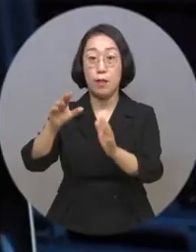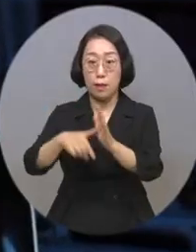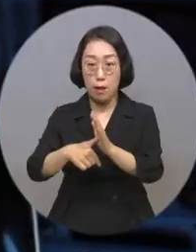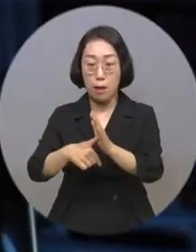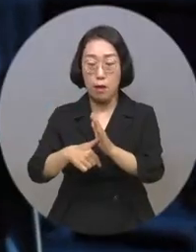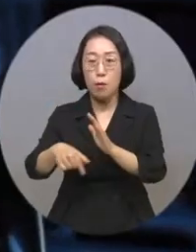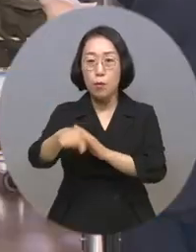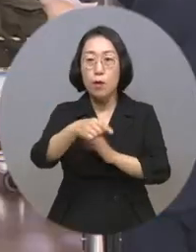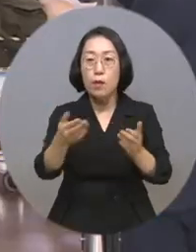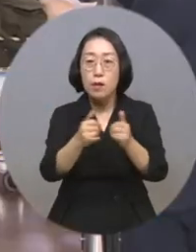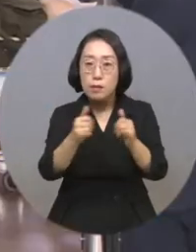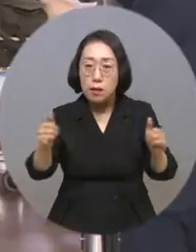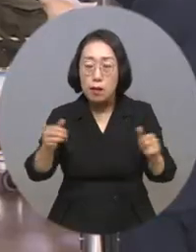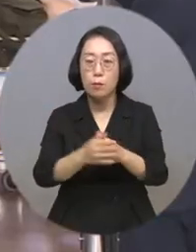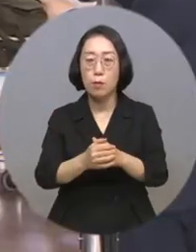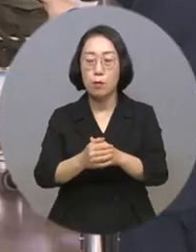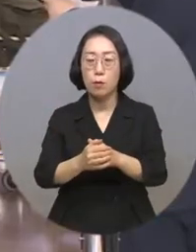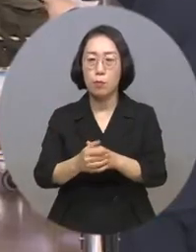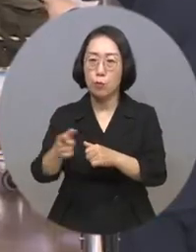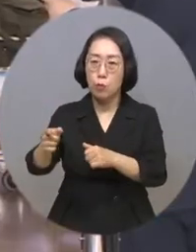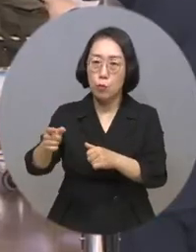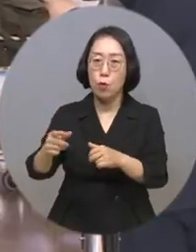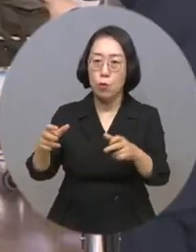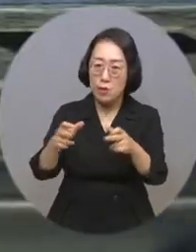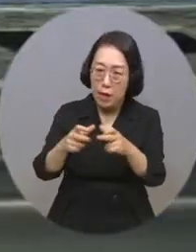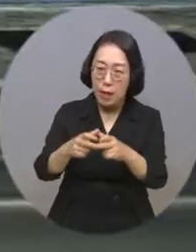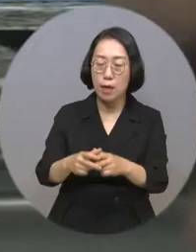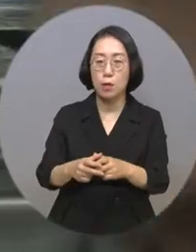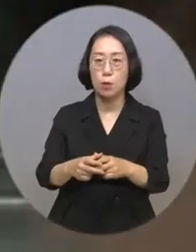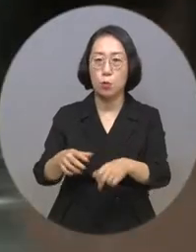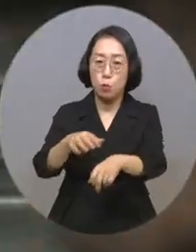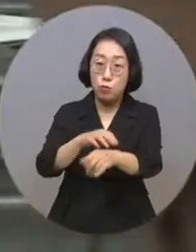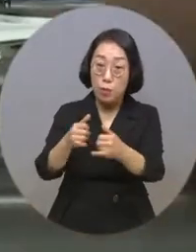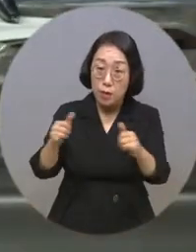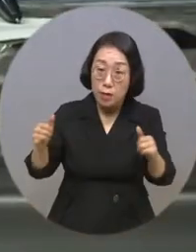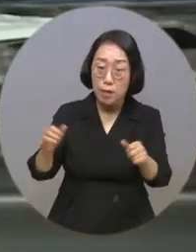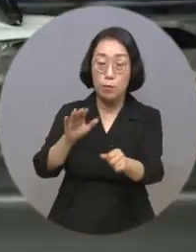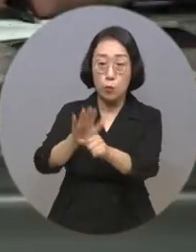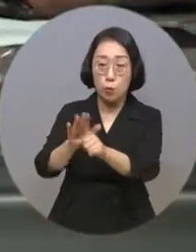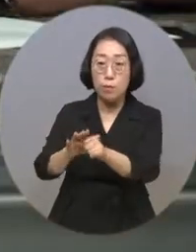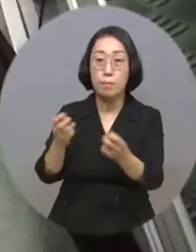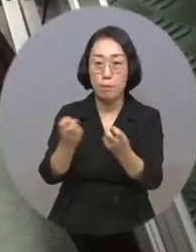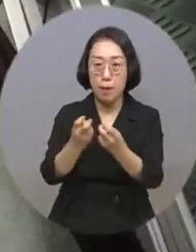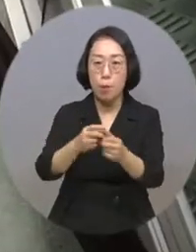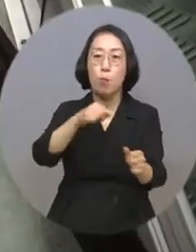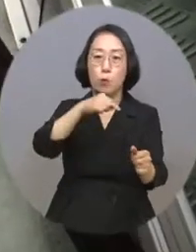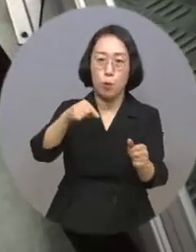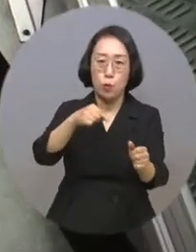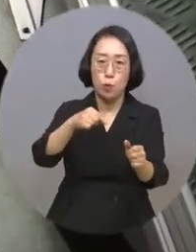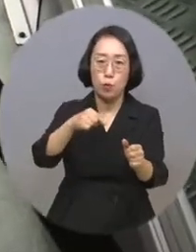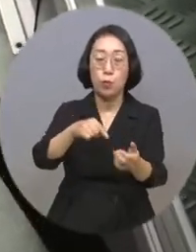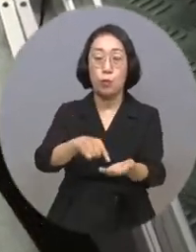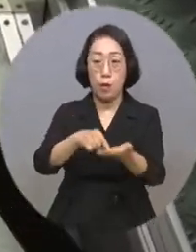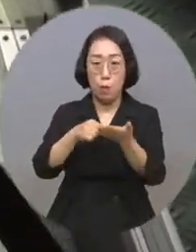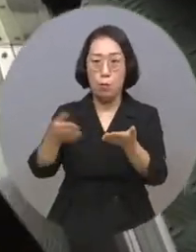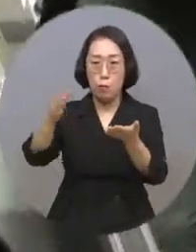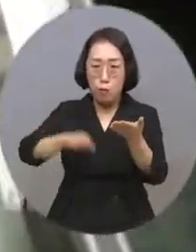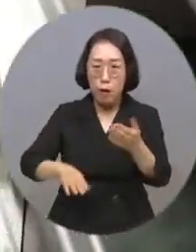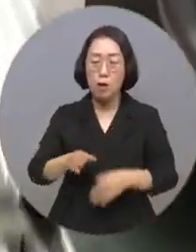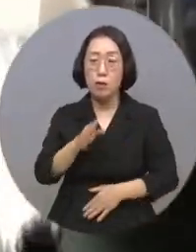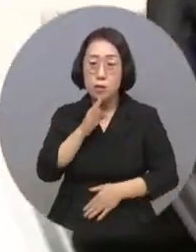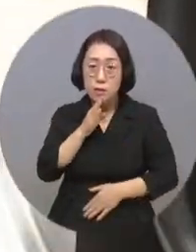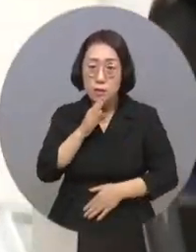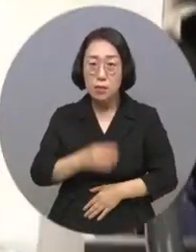해당 종사자에 대해 교통약자 서비스에 관한 교육을 받도록 명시하고 있습니다. 하지만 교통약자들이 일상에서